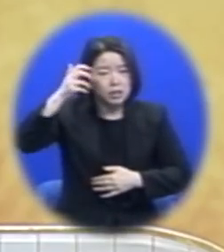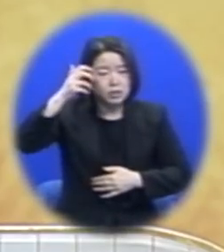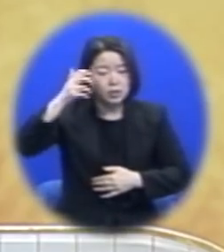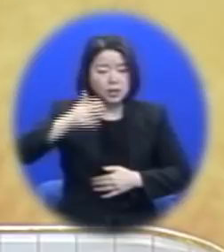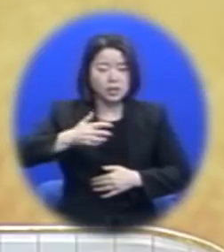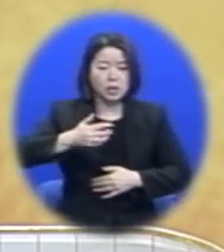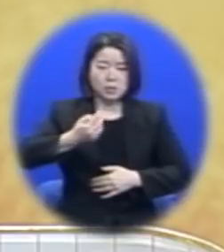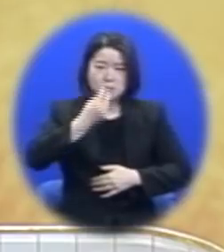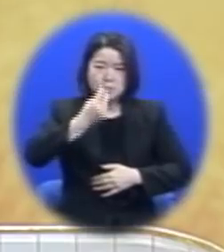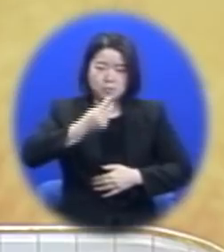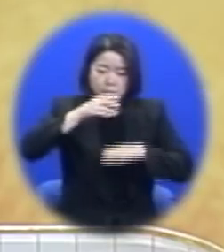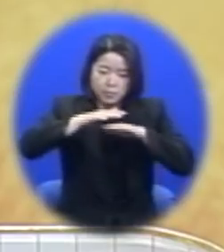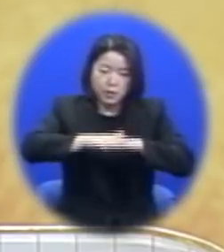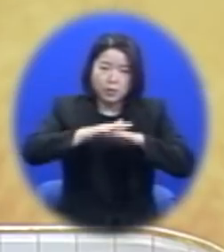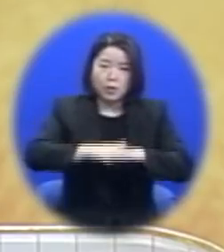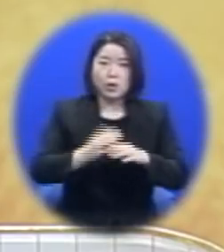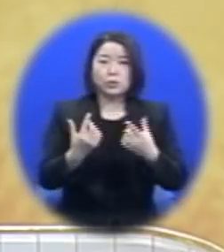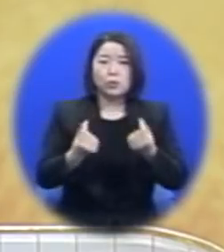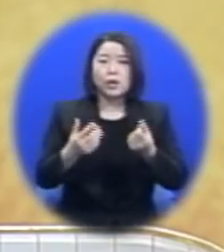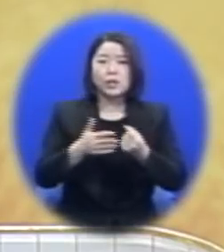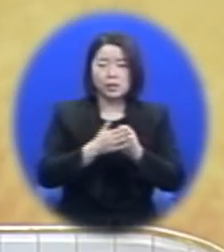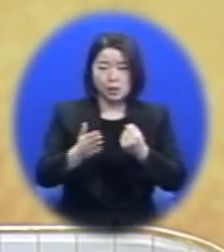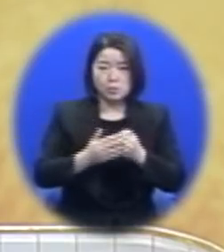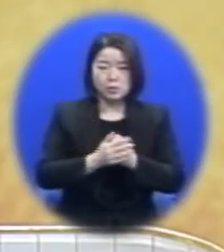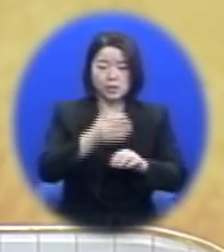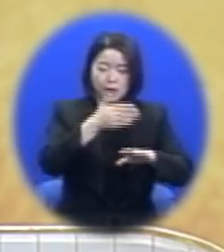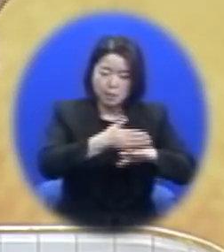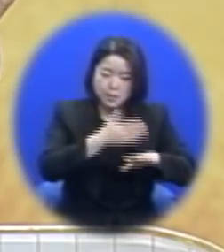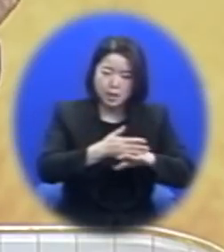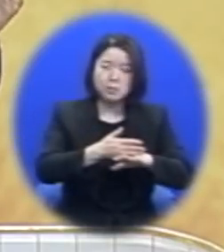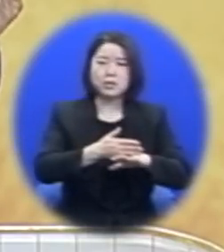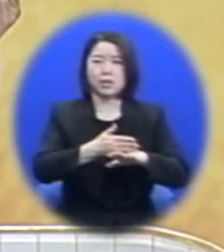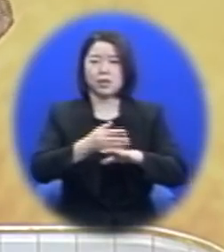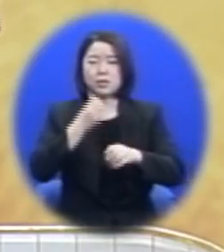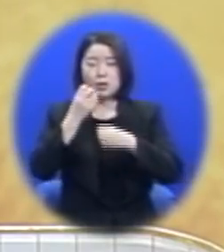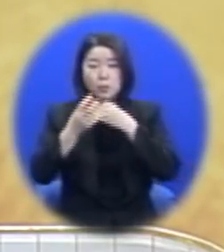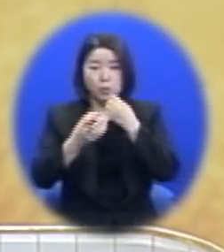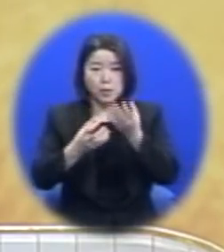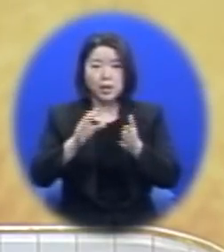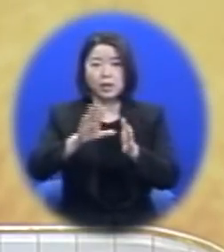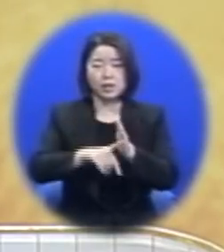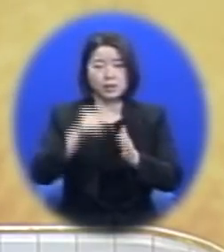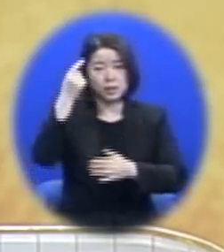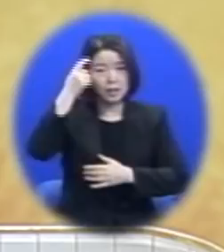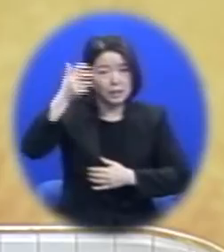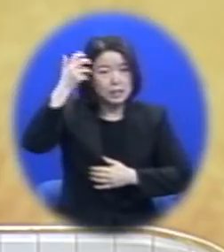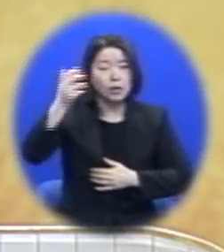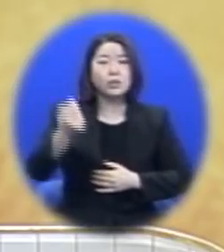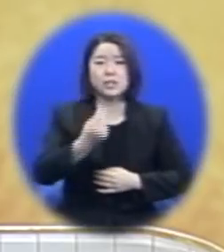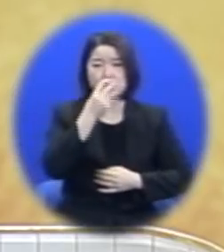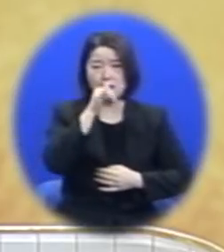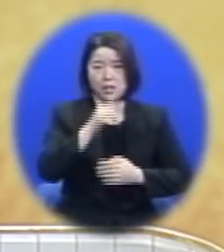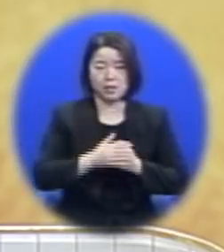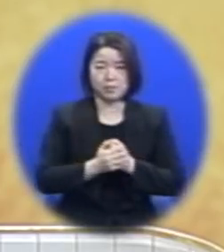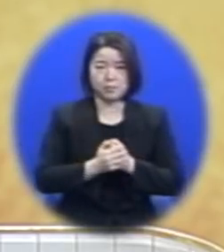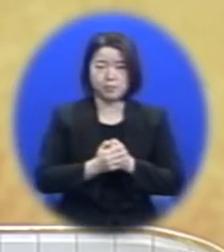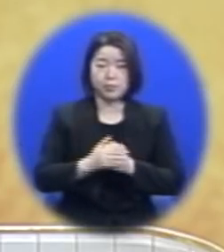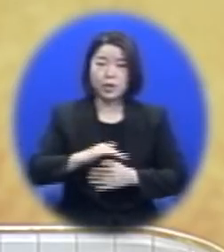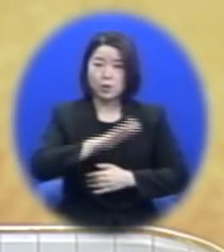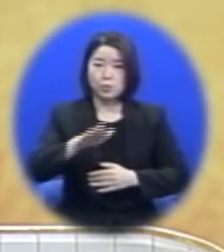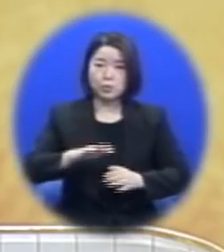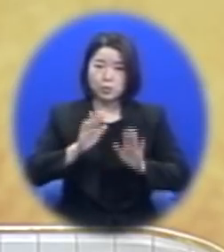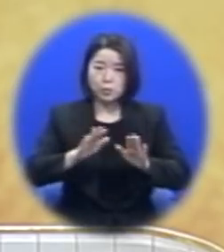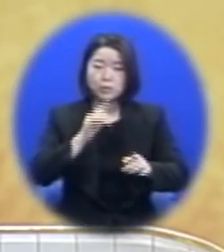심폐소생술입니다. 감사합니다 고백하면서 우리 영이 사는 것입니다. 오늘 이 시간에 우리가 20절 말씀이 우리